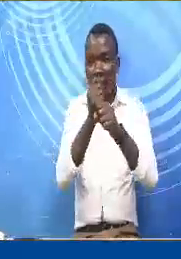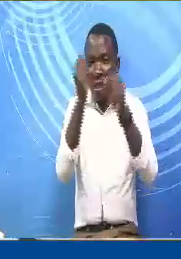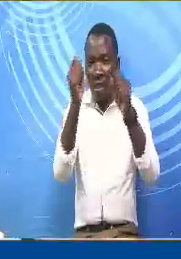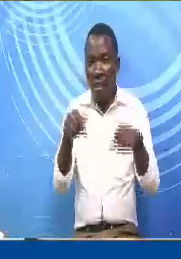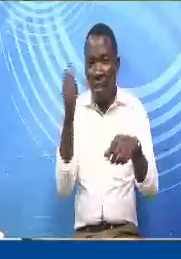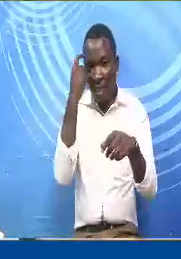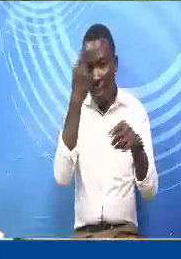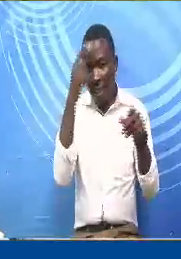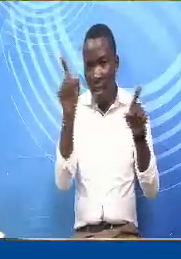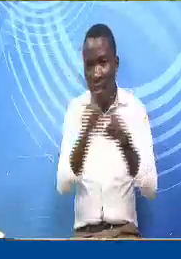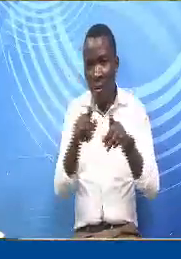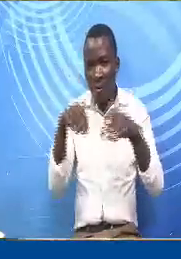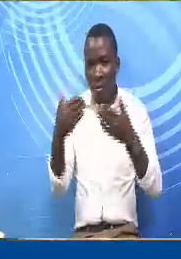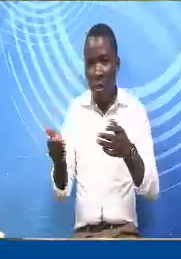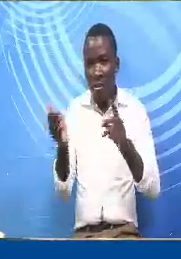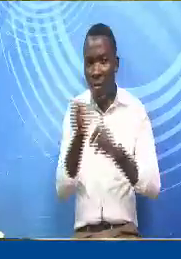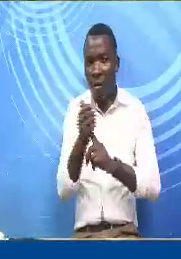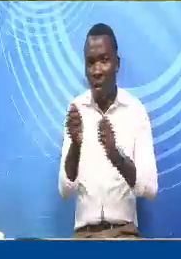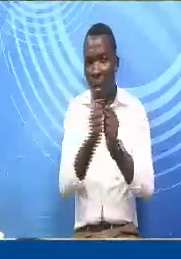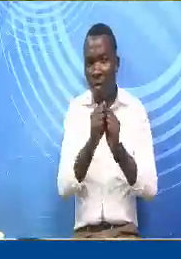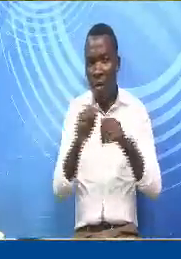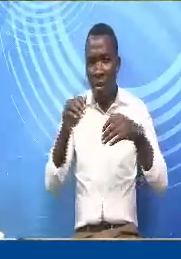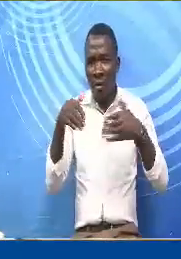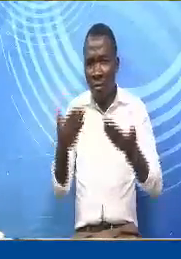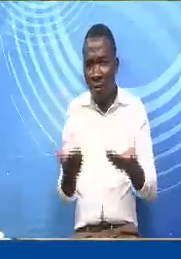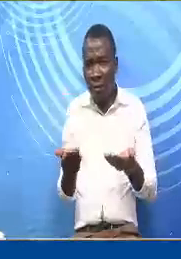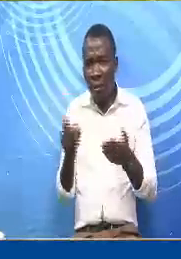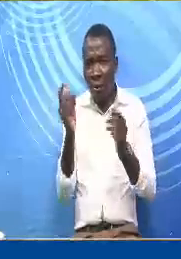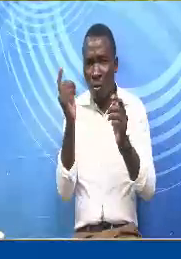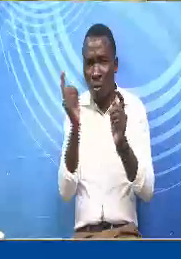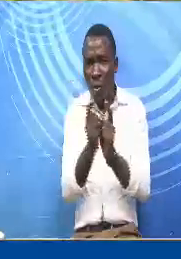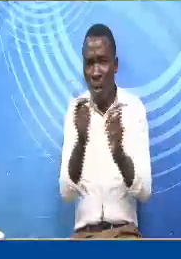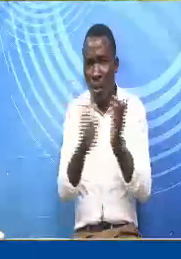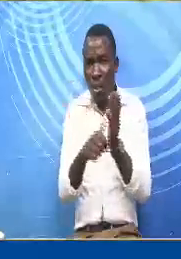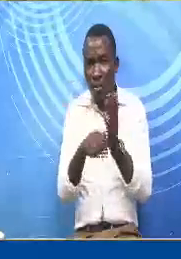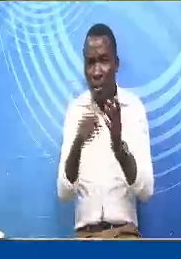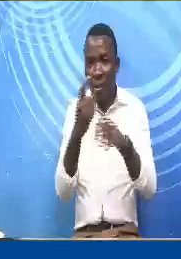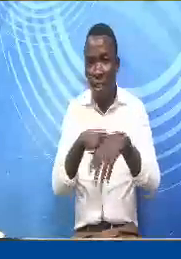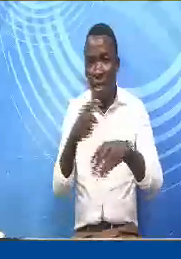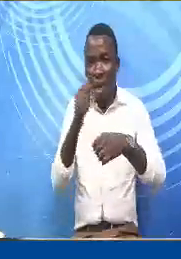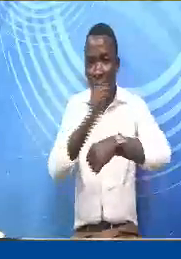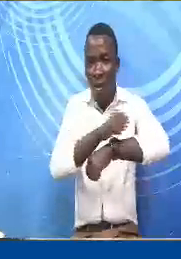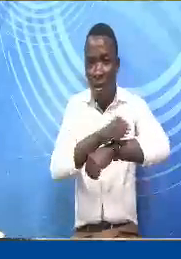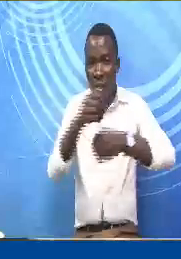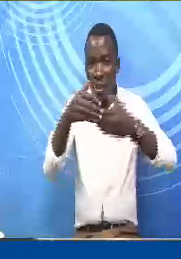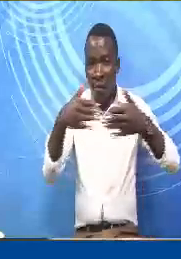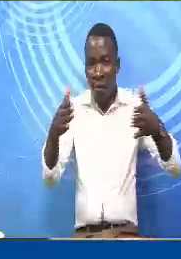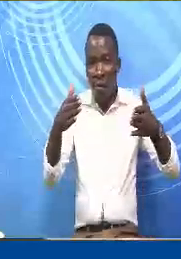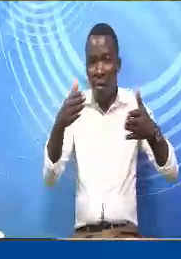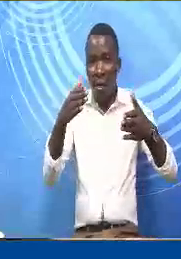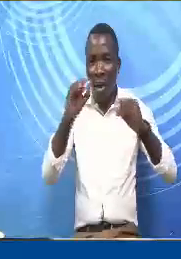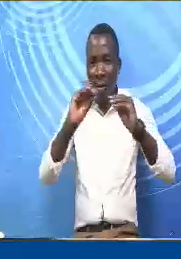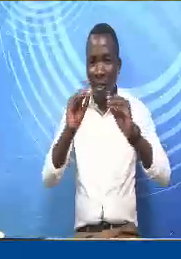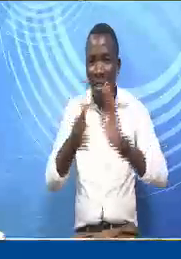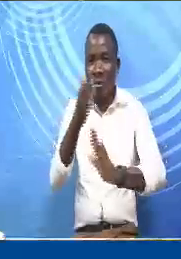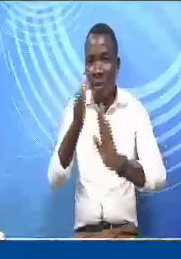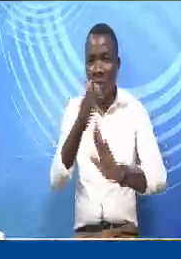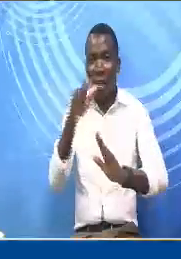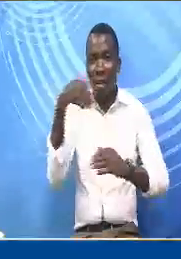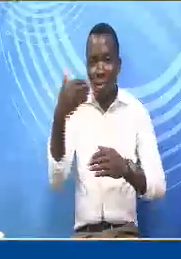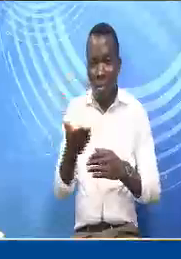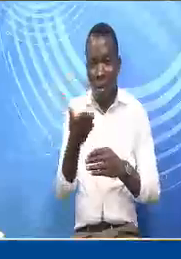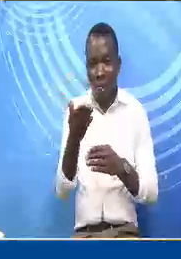ryari? Niba tuzakora icya leta kimwe twe ntituzahura n'ikibazo cy'uko igihe tuzafungurirwa tuziga twirukanka ari bya bindi bitera pressure abana.